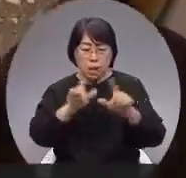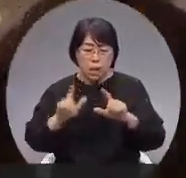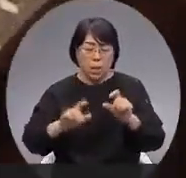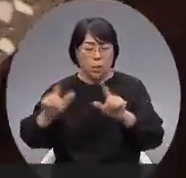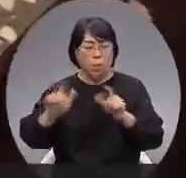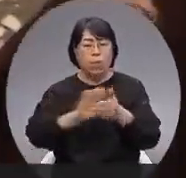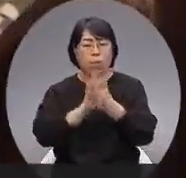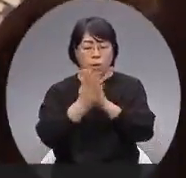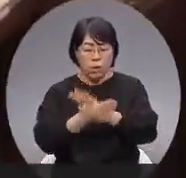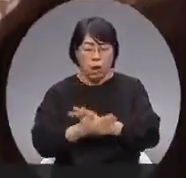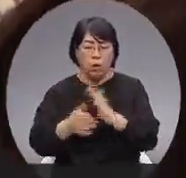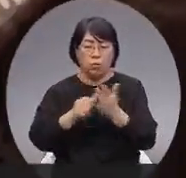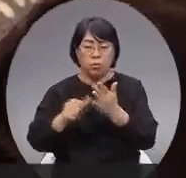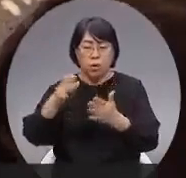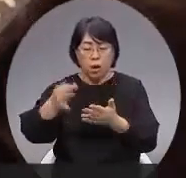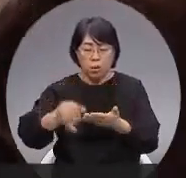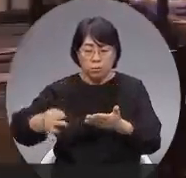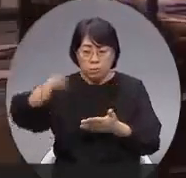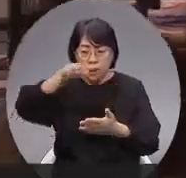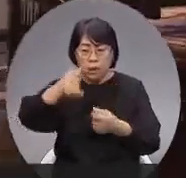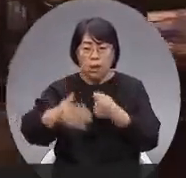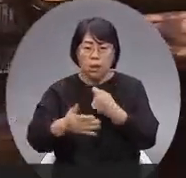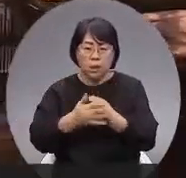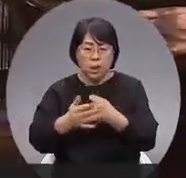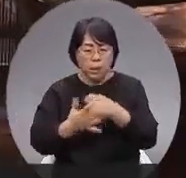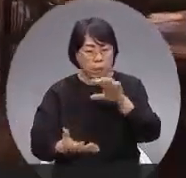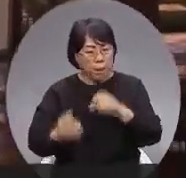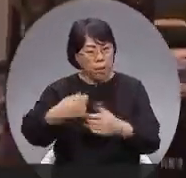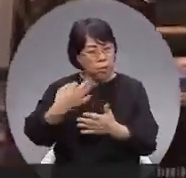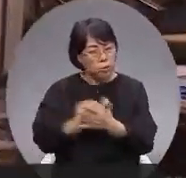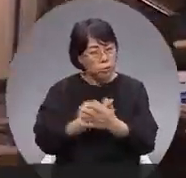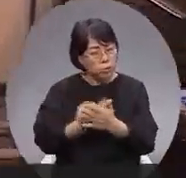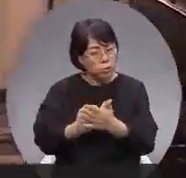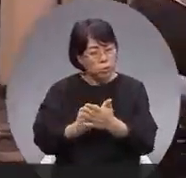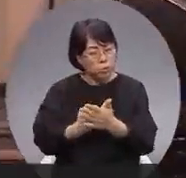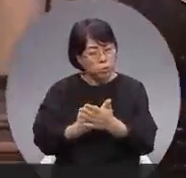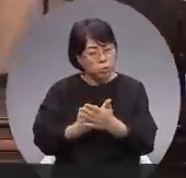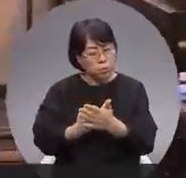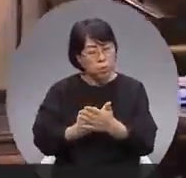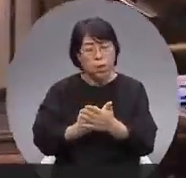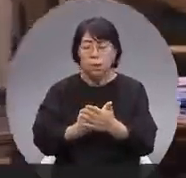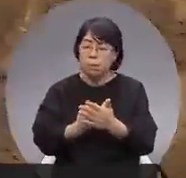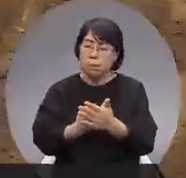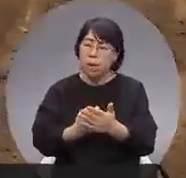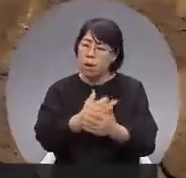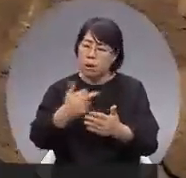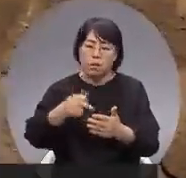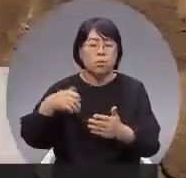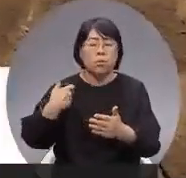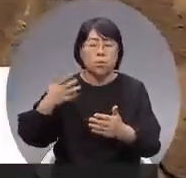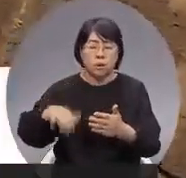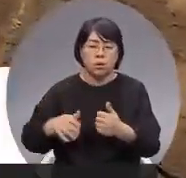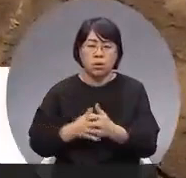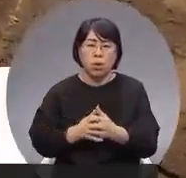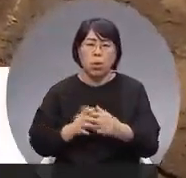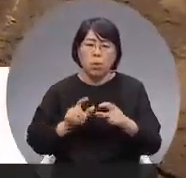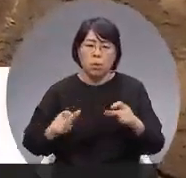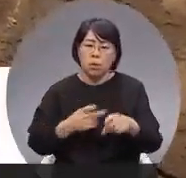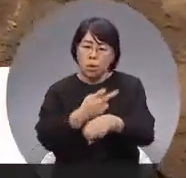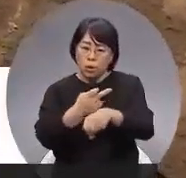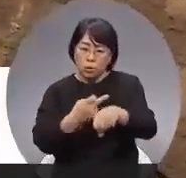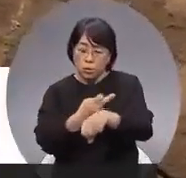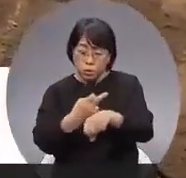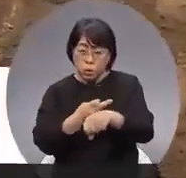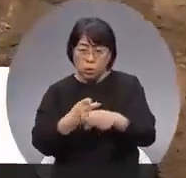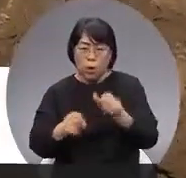달라졌고 물가 상승까지 겹쳐 당장 매출 증가로 이어지긴 어려울 거란 우려도 나옵니다. 12시 이렇게 하다 보니까 손님들도